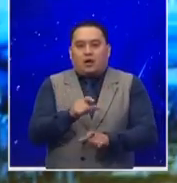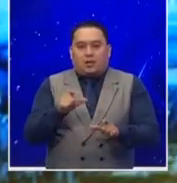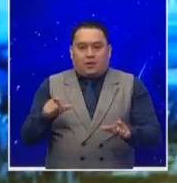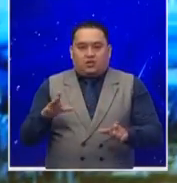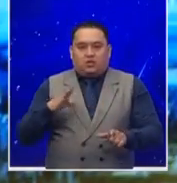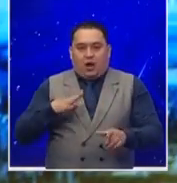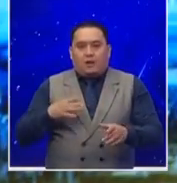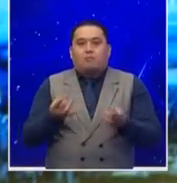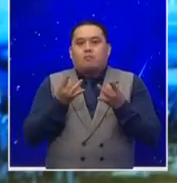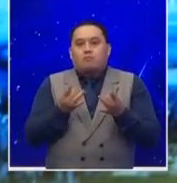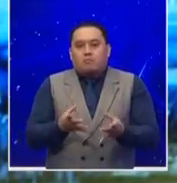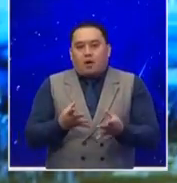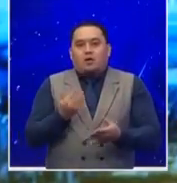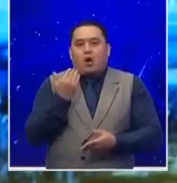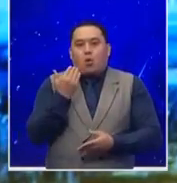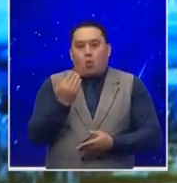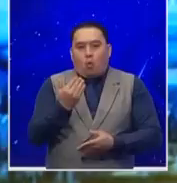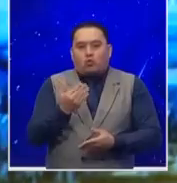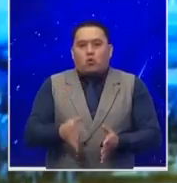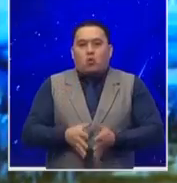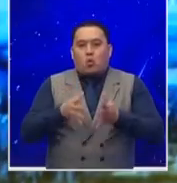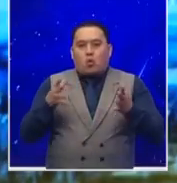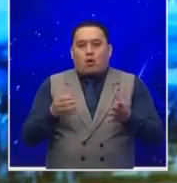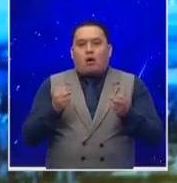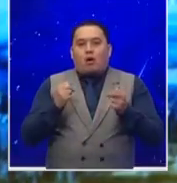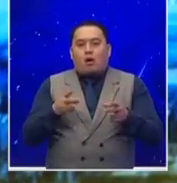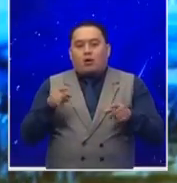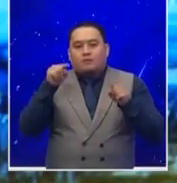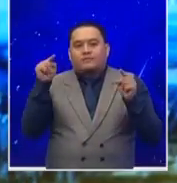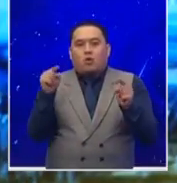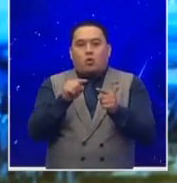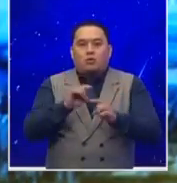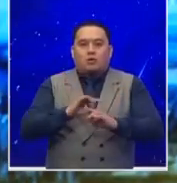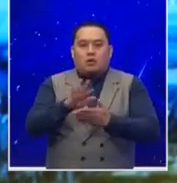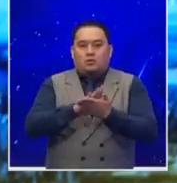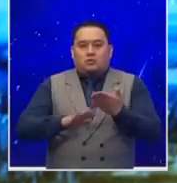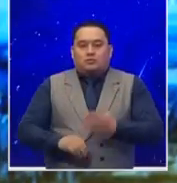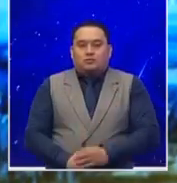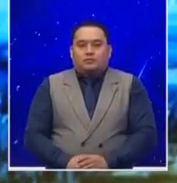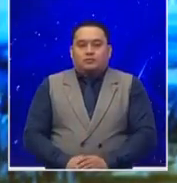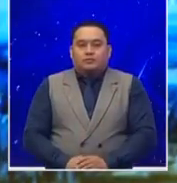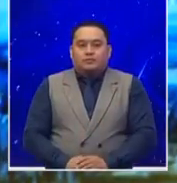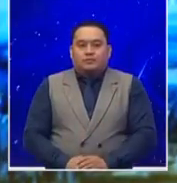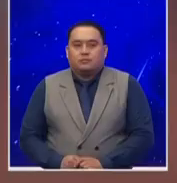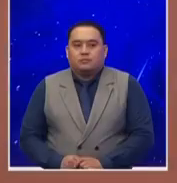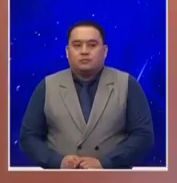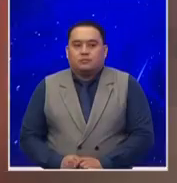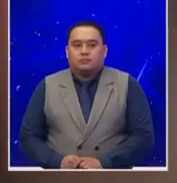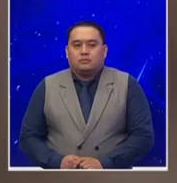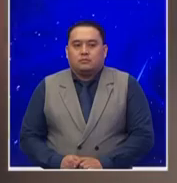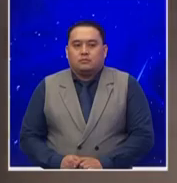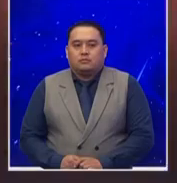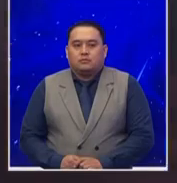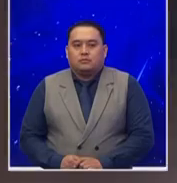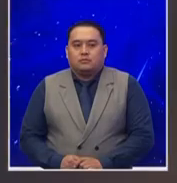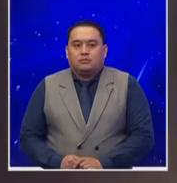2 800 000 адамға жеткен. Қарапайым қойшы үлкен аудиторияға қалай танылды, жеткіншектің өз аузынан естейік. Вот ее